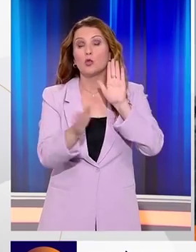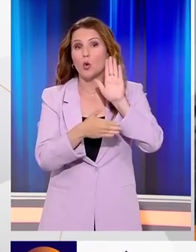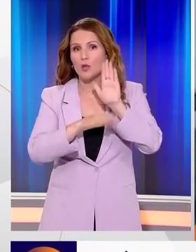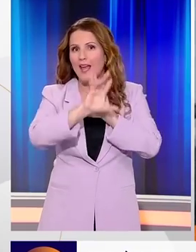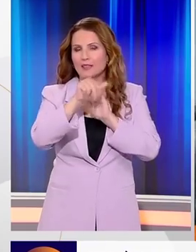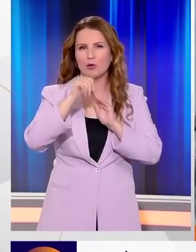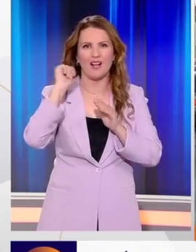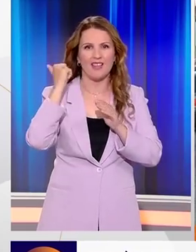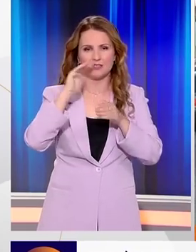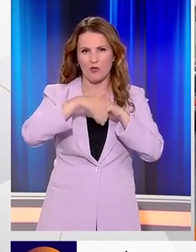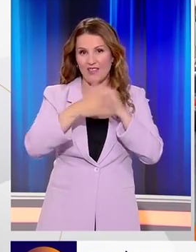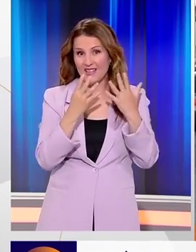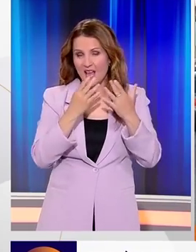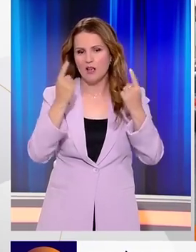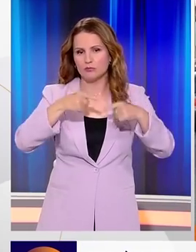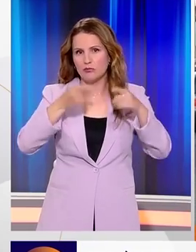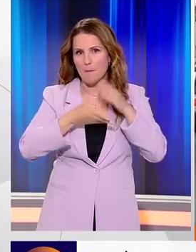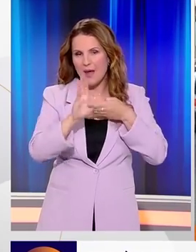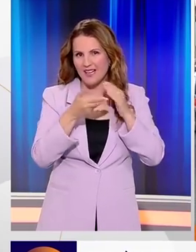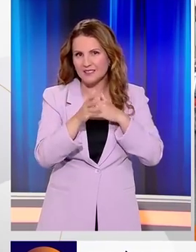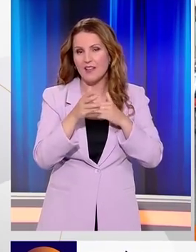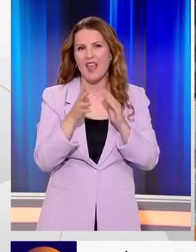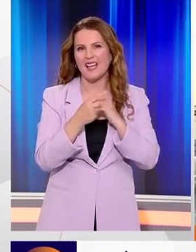χθες στις 9 το βράδυ πέρασαν συνολικά